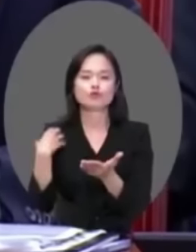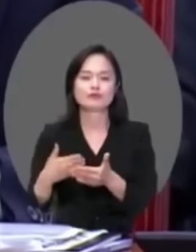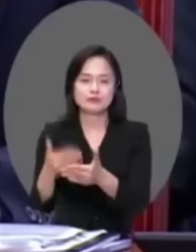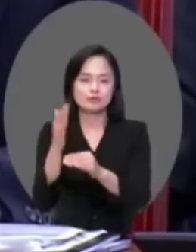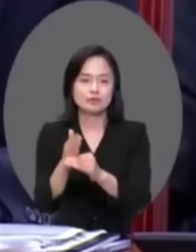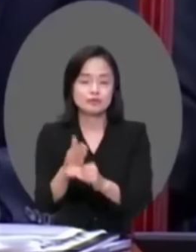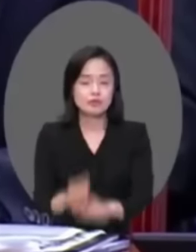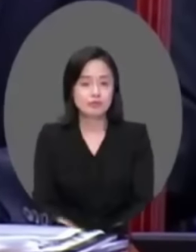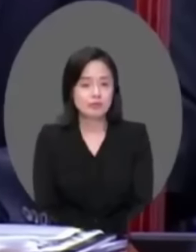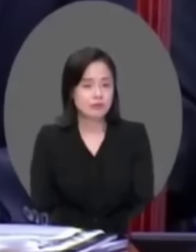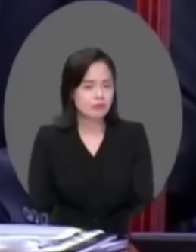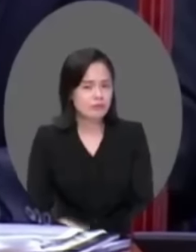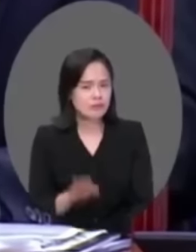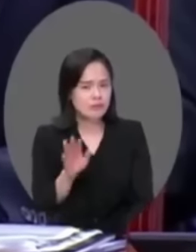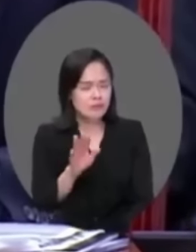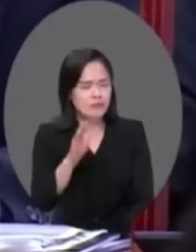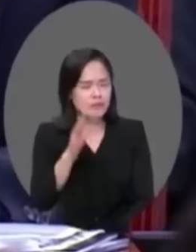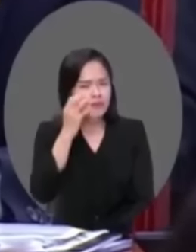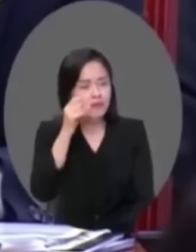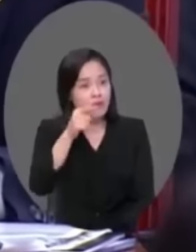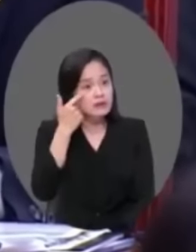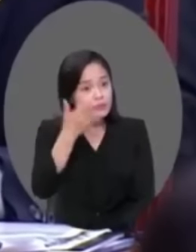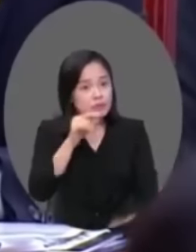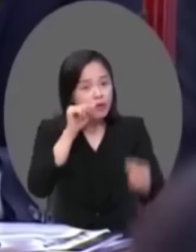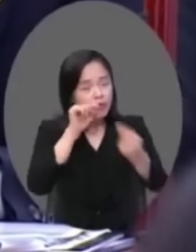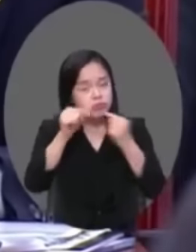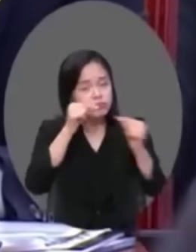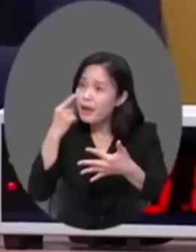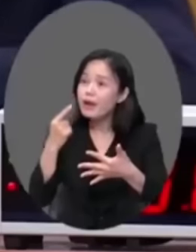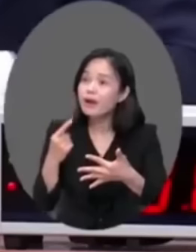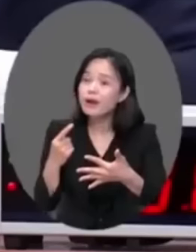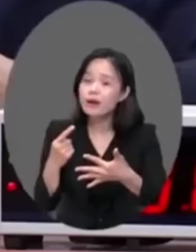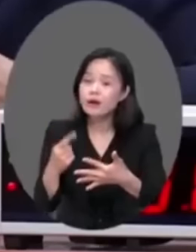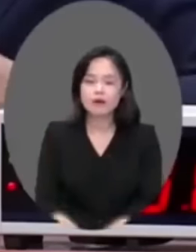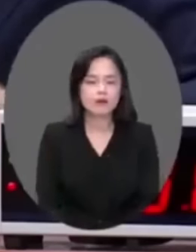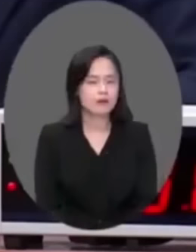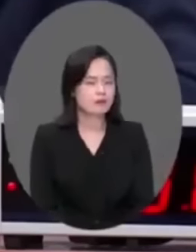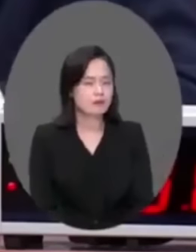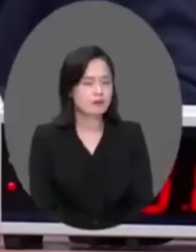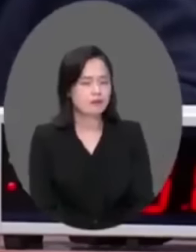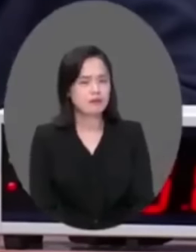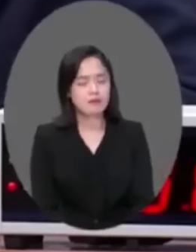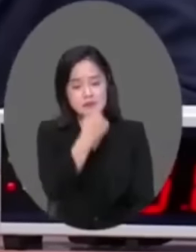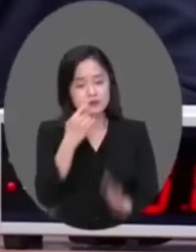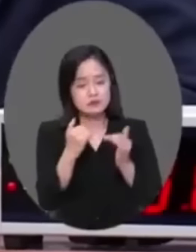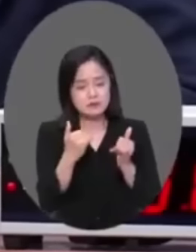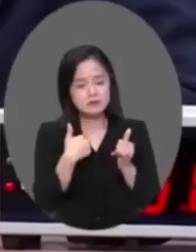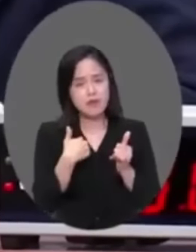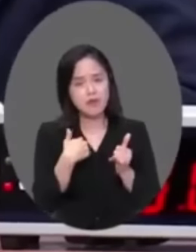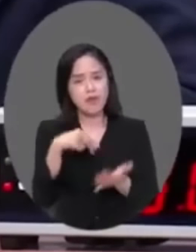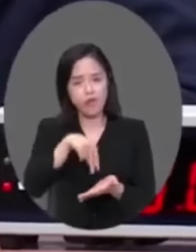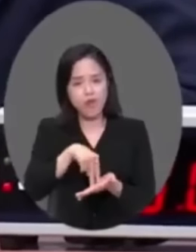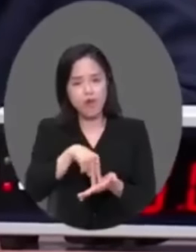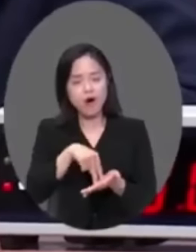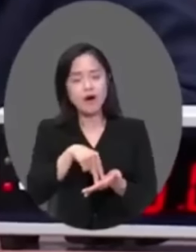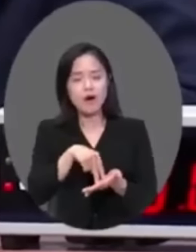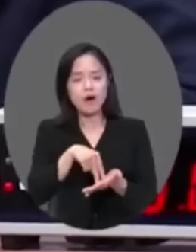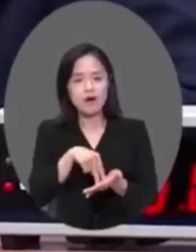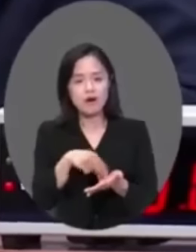있지 않습니까 당 자 증인으로 나왔지만 아무리